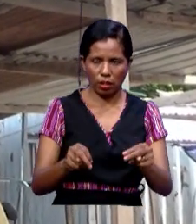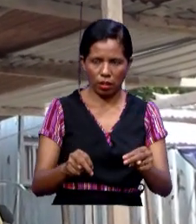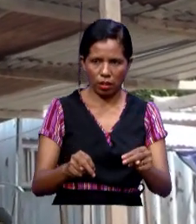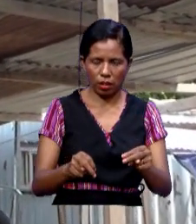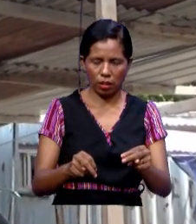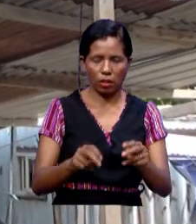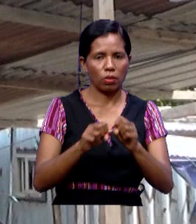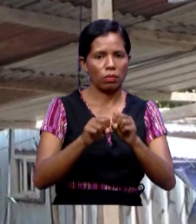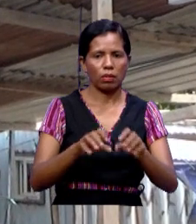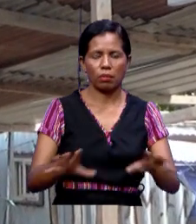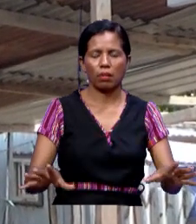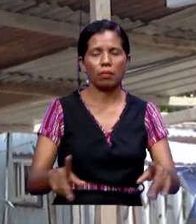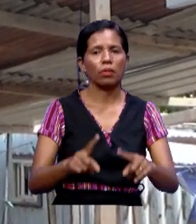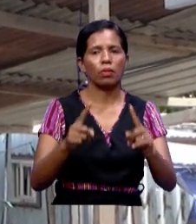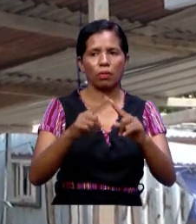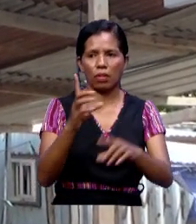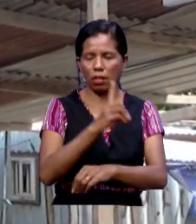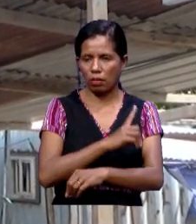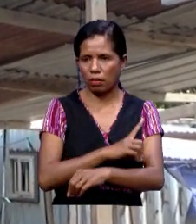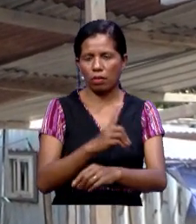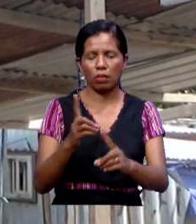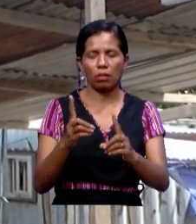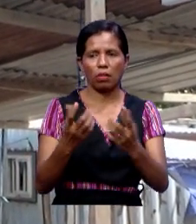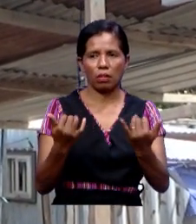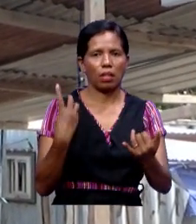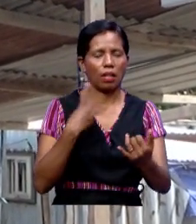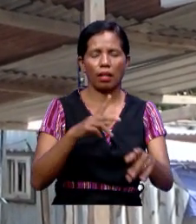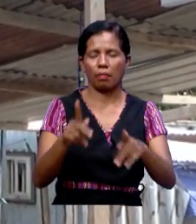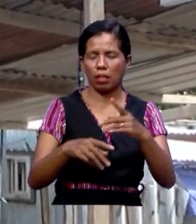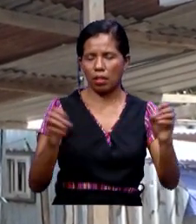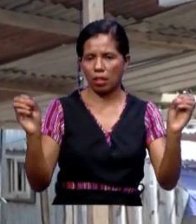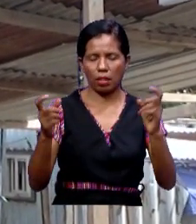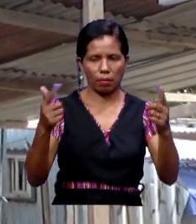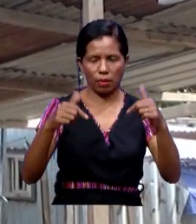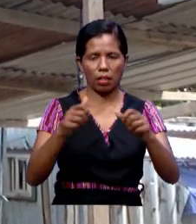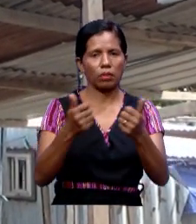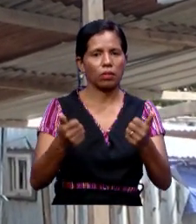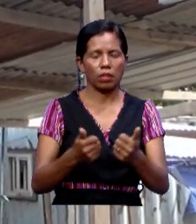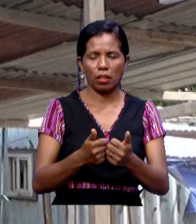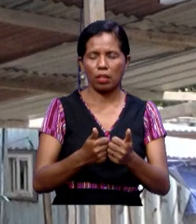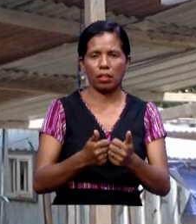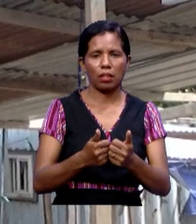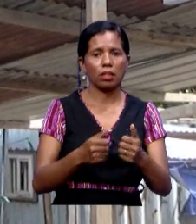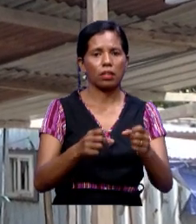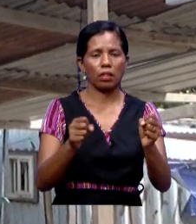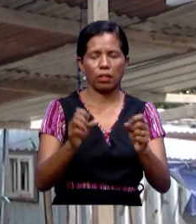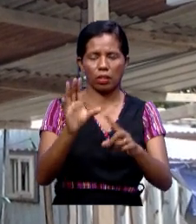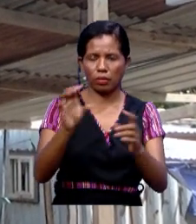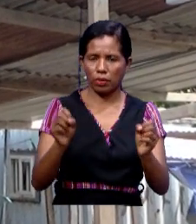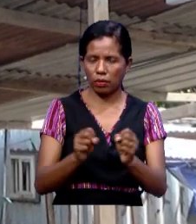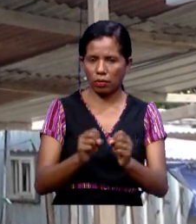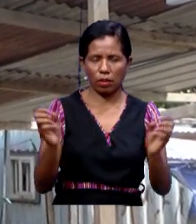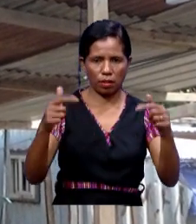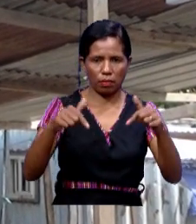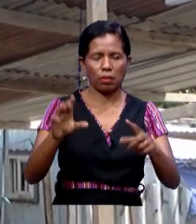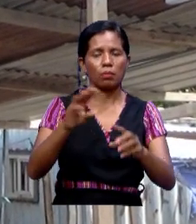mam ha mum mo kon mebe to inoro la ye meda to mos mam hen mos komision mos la mai autoridad lokal ida mos la munisipi fusidi lini mos la to